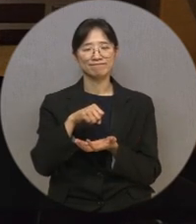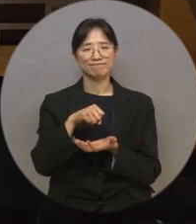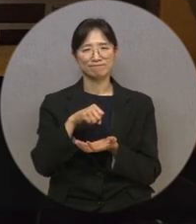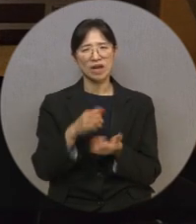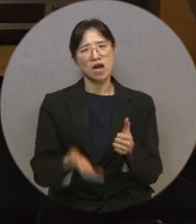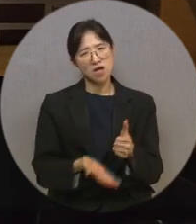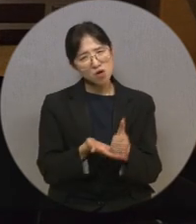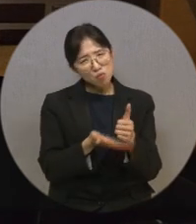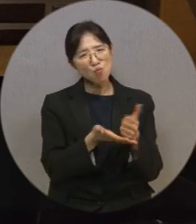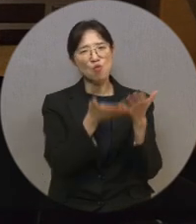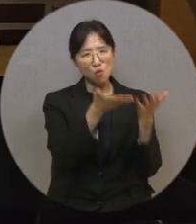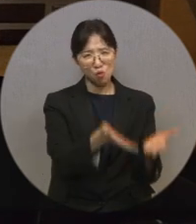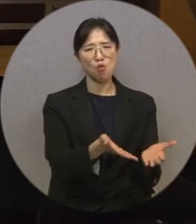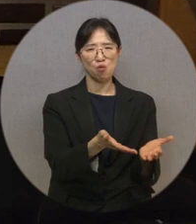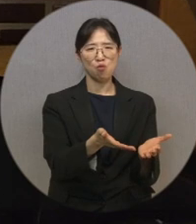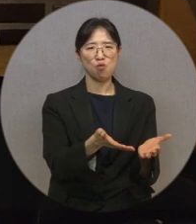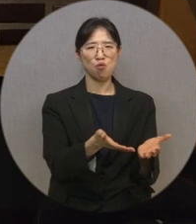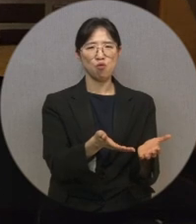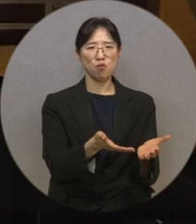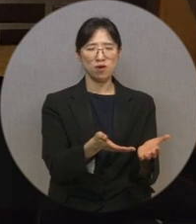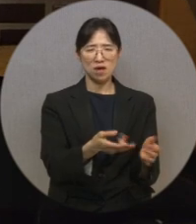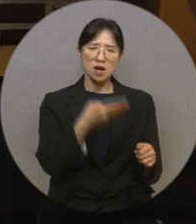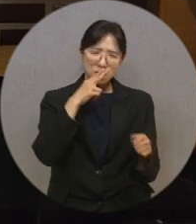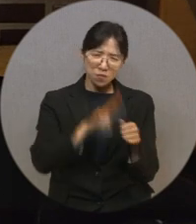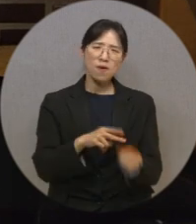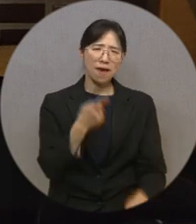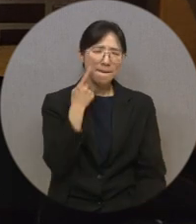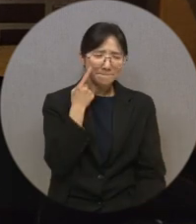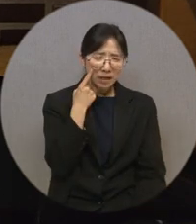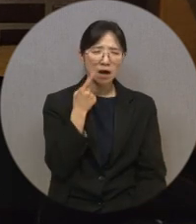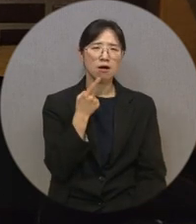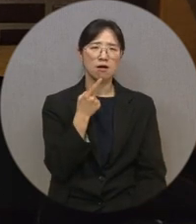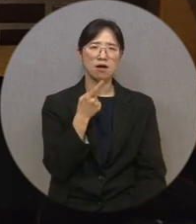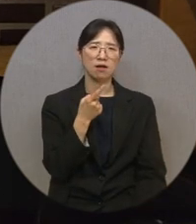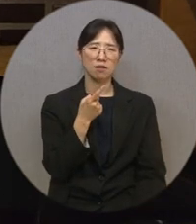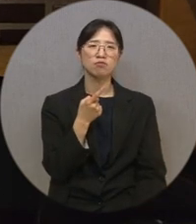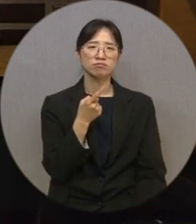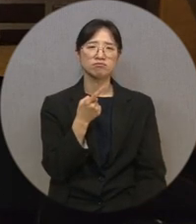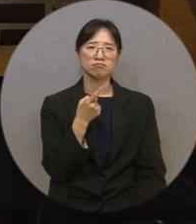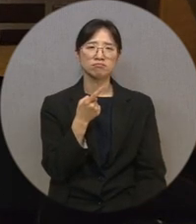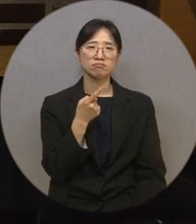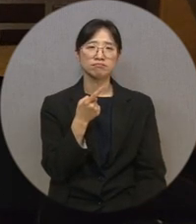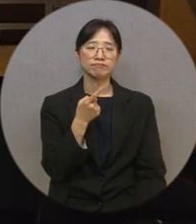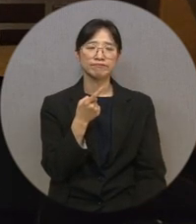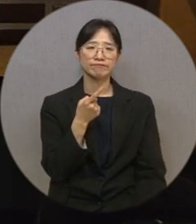좀 응원해주고 도전할 수 있도록, 시도할 수 있도록